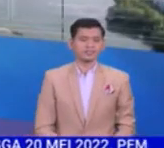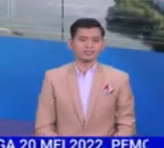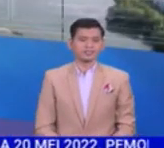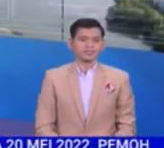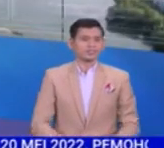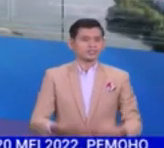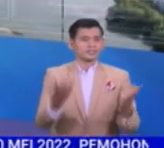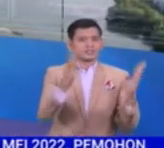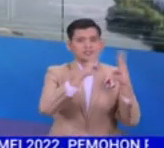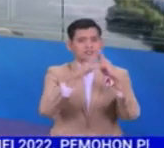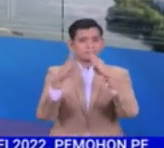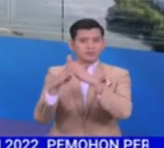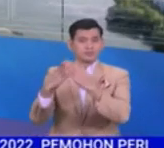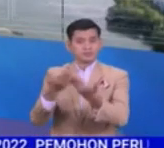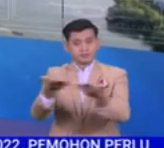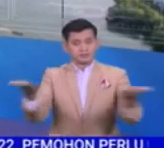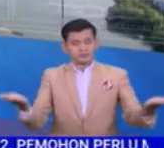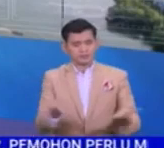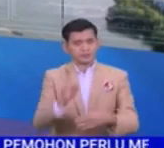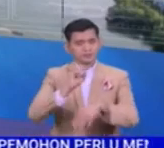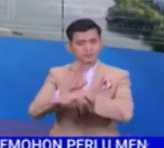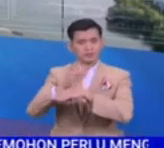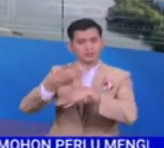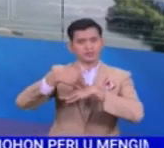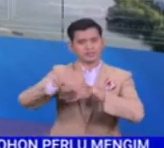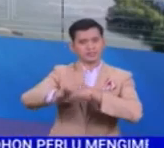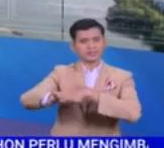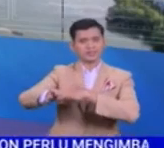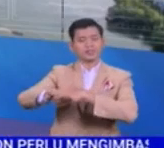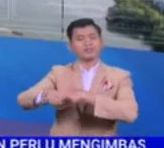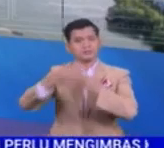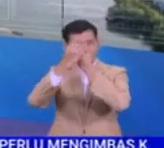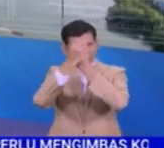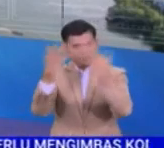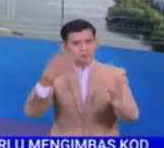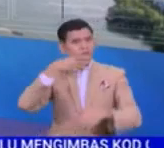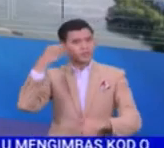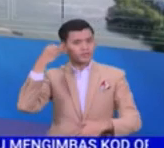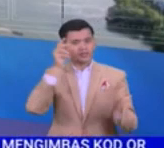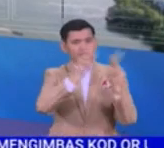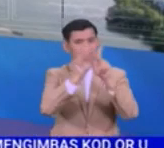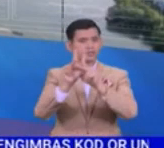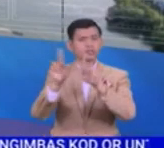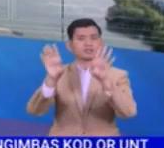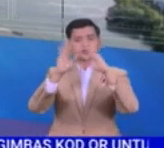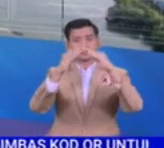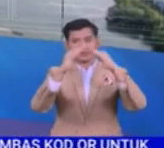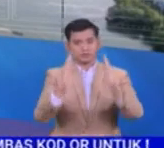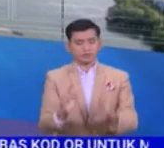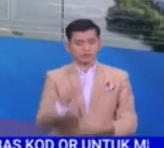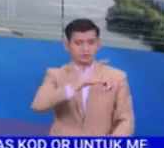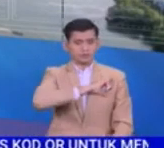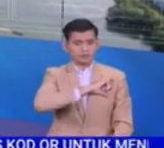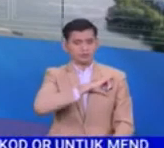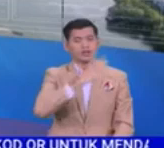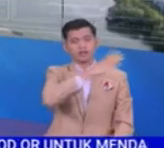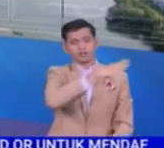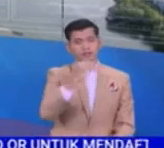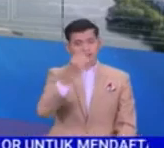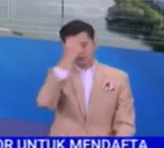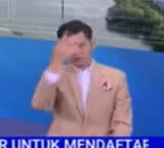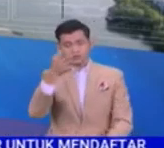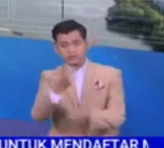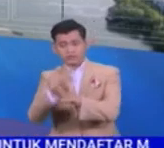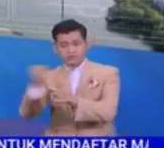Warga bandaraya dinasihatkan supaya menghantar borang maklum balik kampung di balai polis berhampiran selain memaklumkan kepada